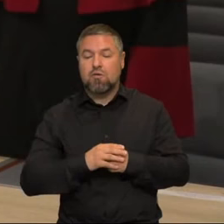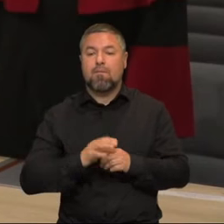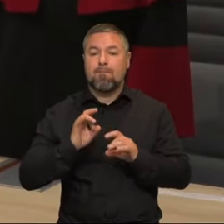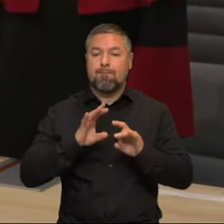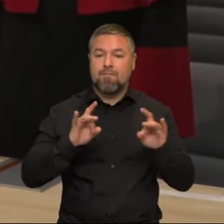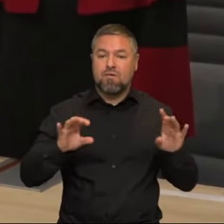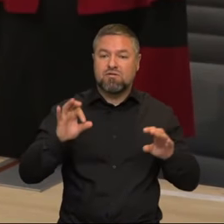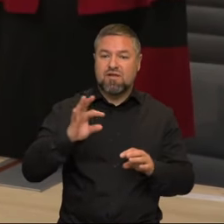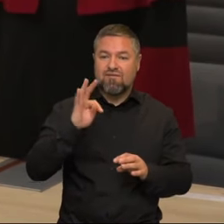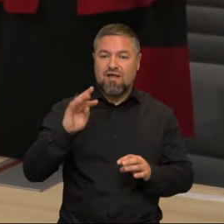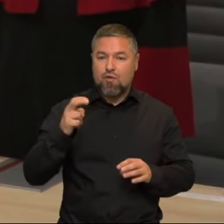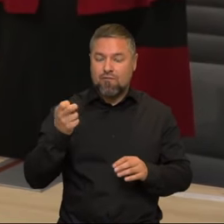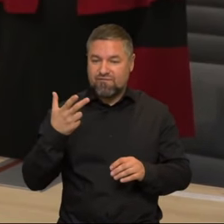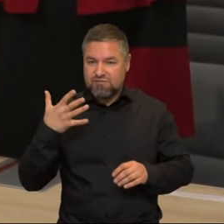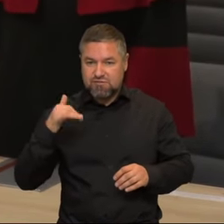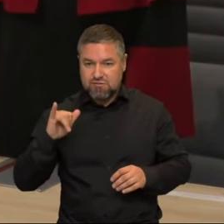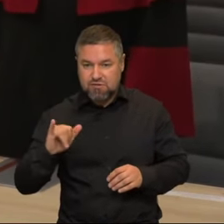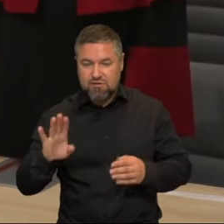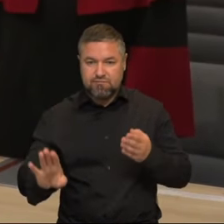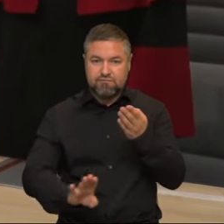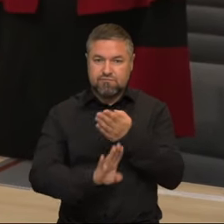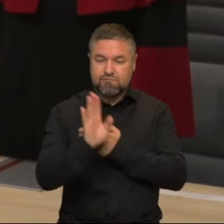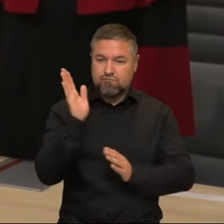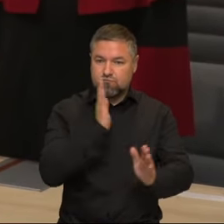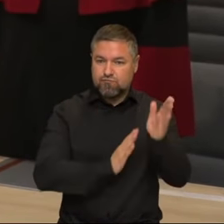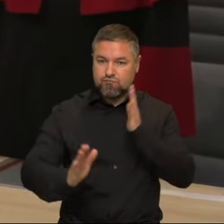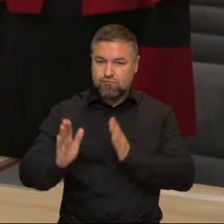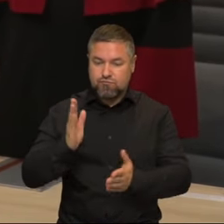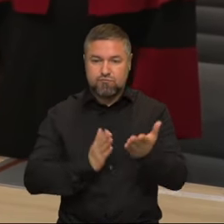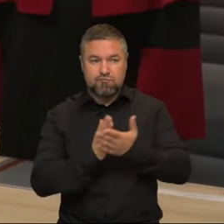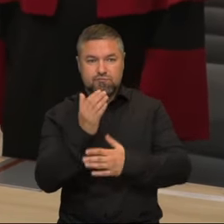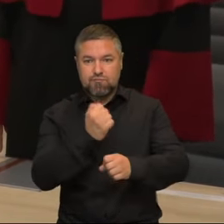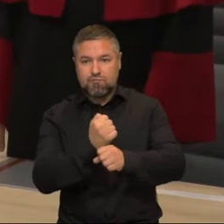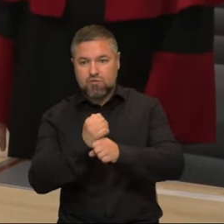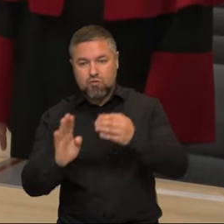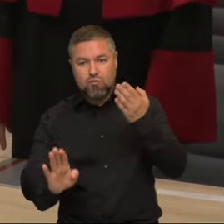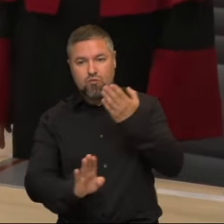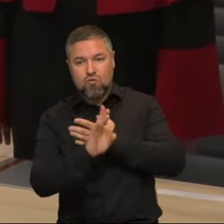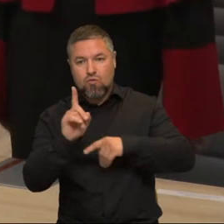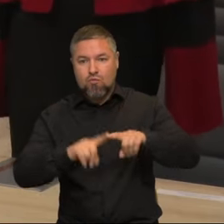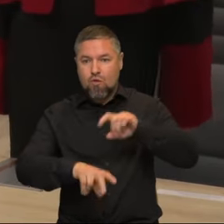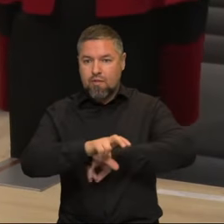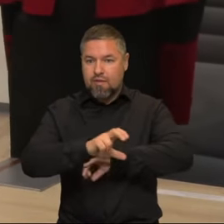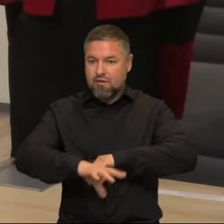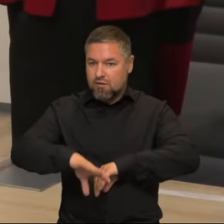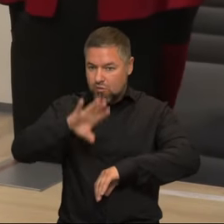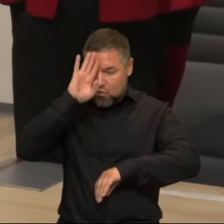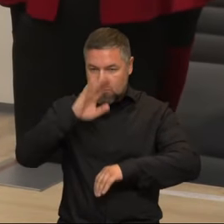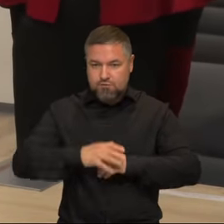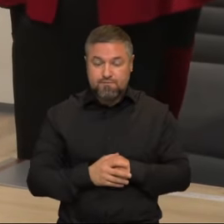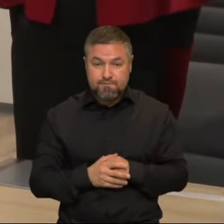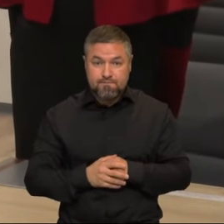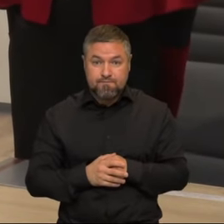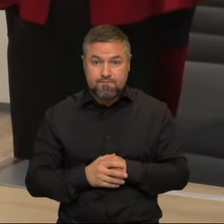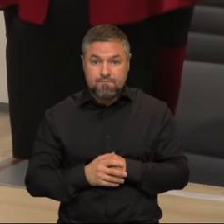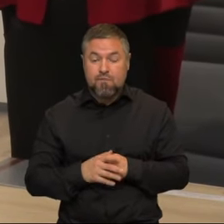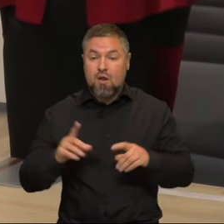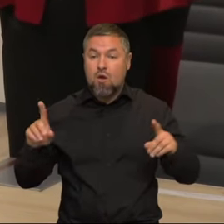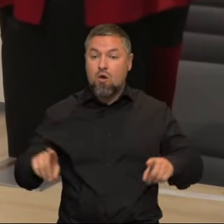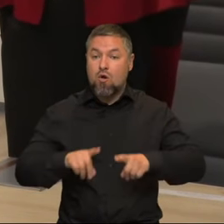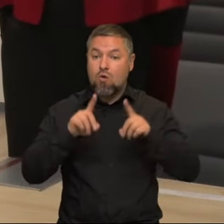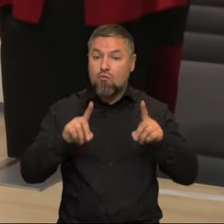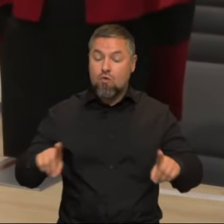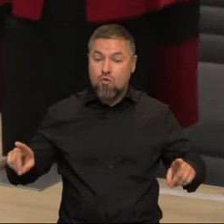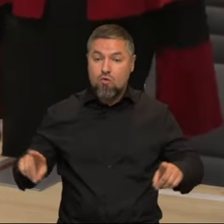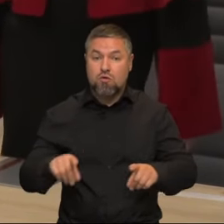Bogdanowi Stefanowskiemu, wystawy przygotowanej przez pracowników Muzeum Politechniki Łódzkiej. Oprawę muzyczną